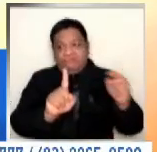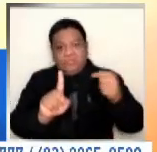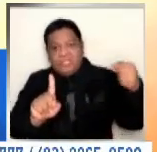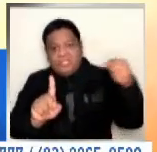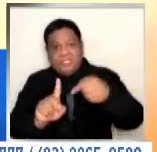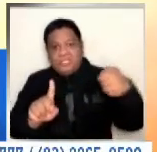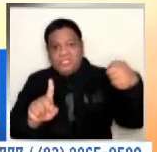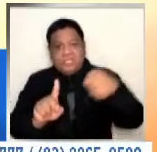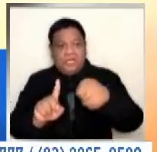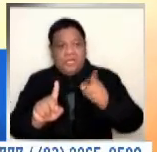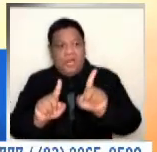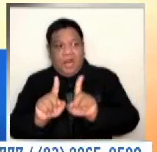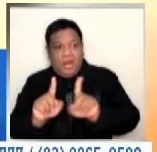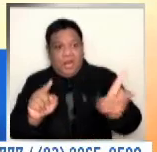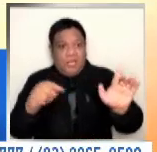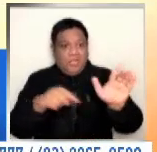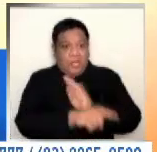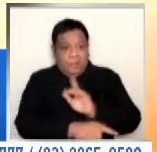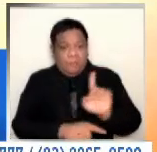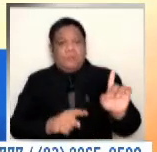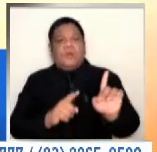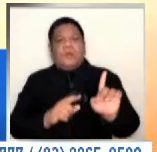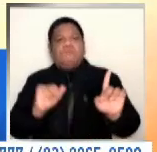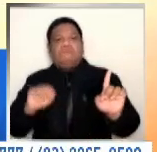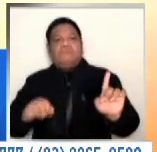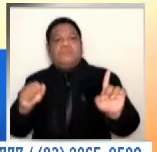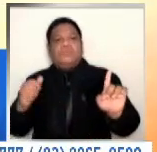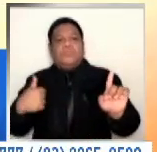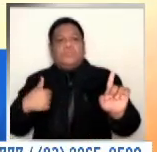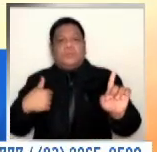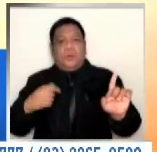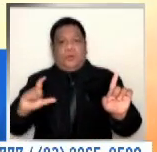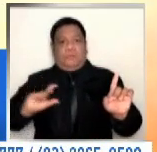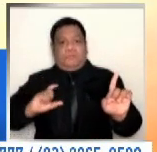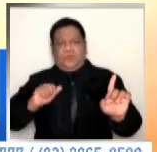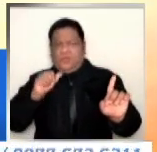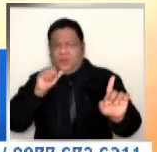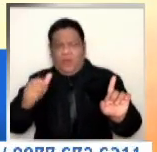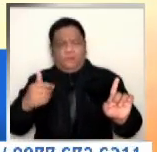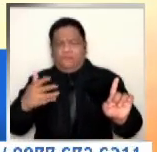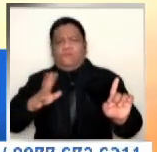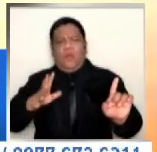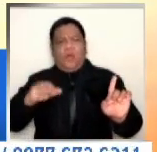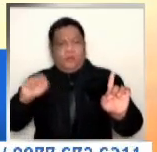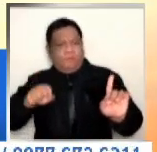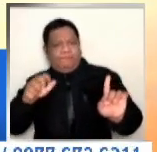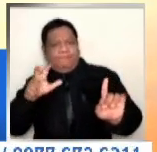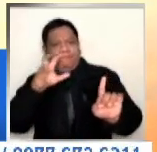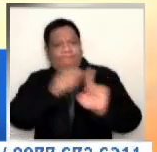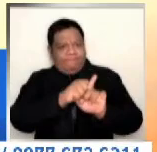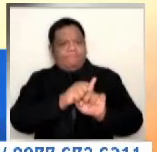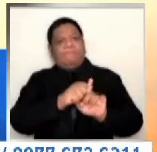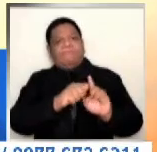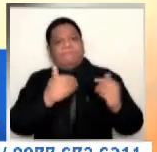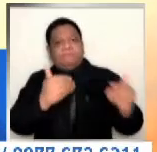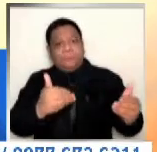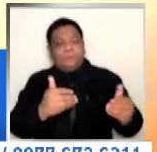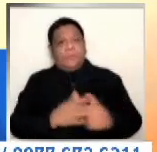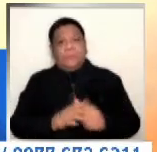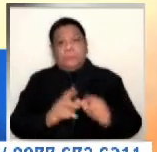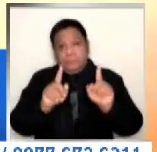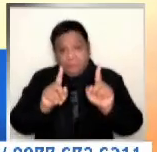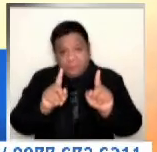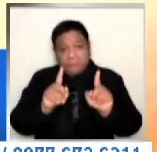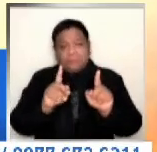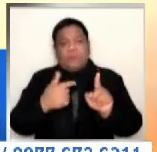salarin. Siguro doon natin pinaka-okay ang citizen's arrest. But then again, kuminsan, gusto nating warningan